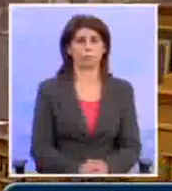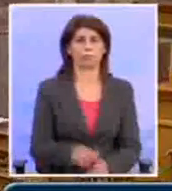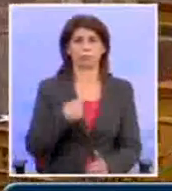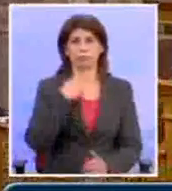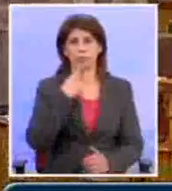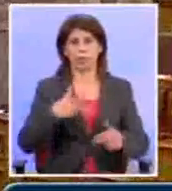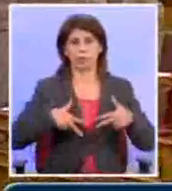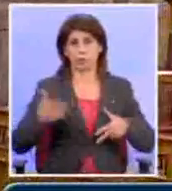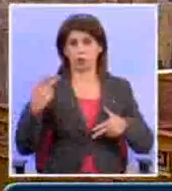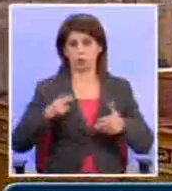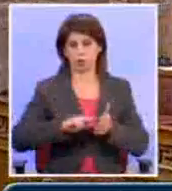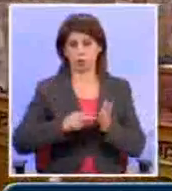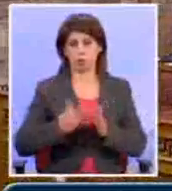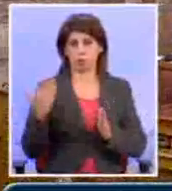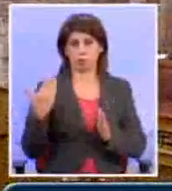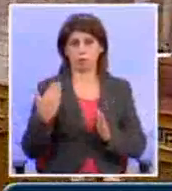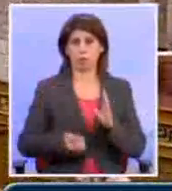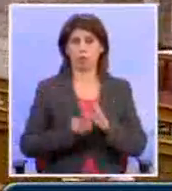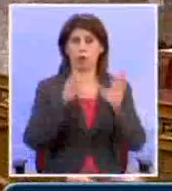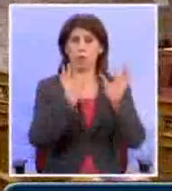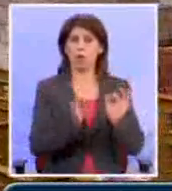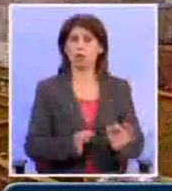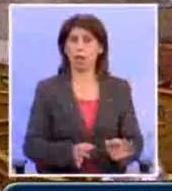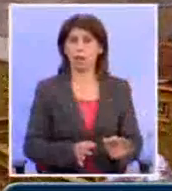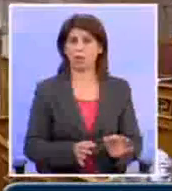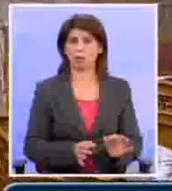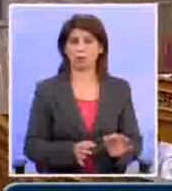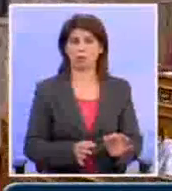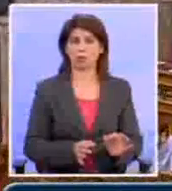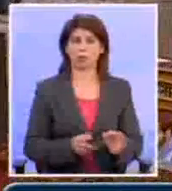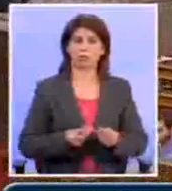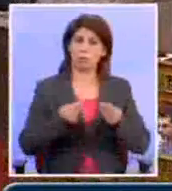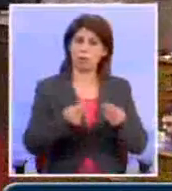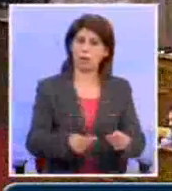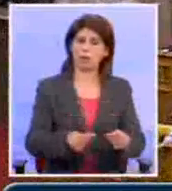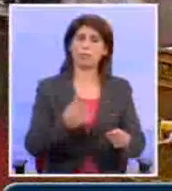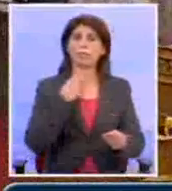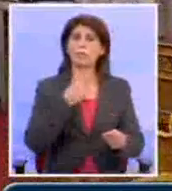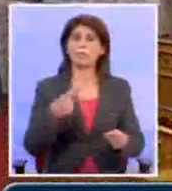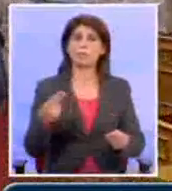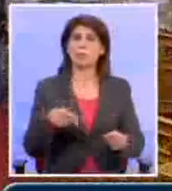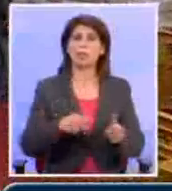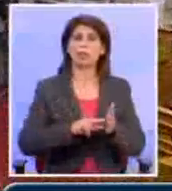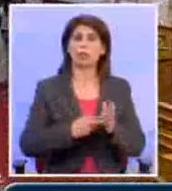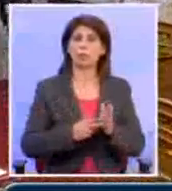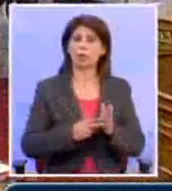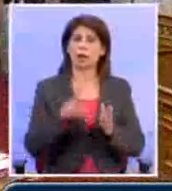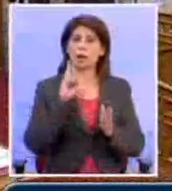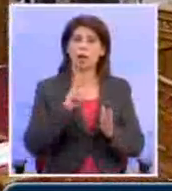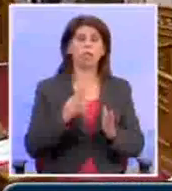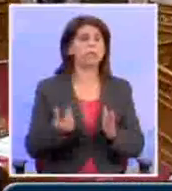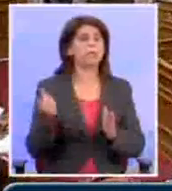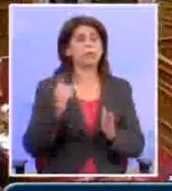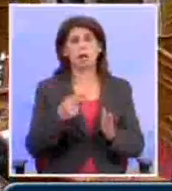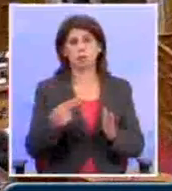Υπουργός Οικονομικών πριν για το νέο μοντέλο των παραχωρήσεων και τι σημαίνει αυτό οικονομικά, αλλά να δούμε τι άλλο